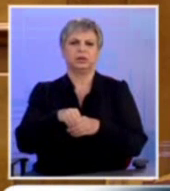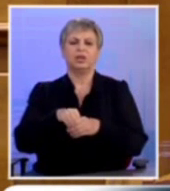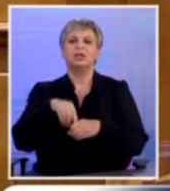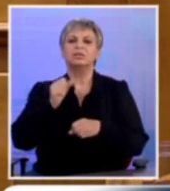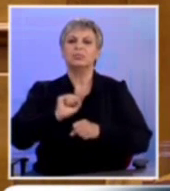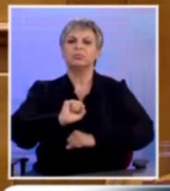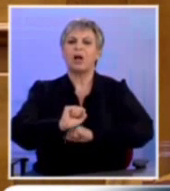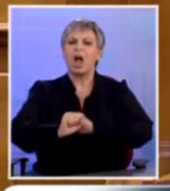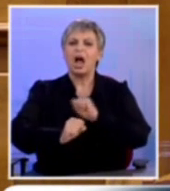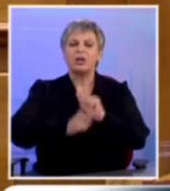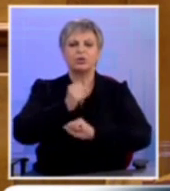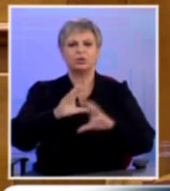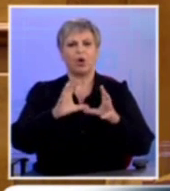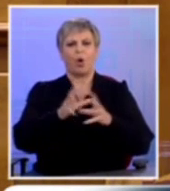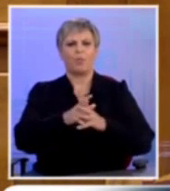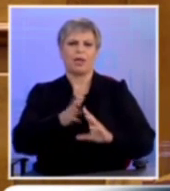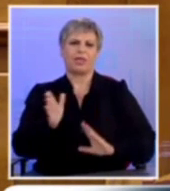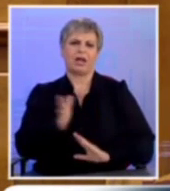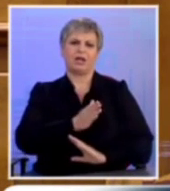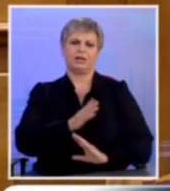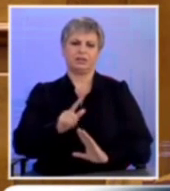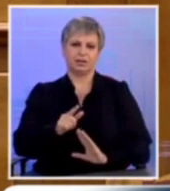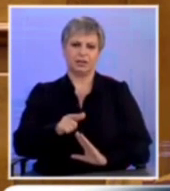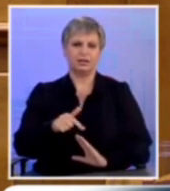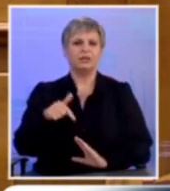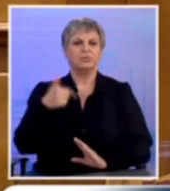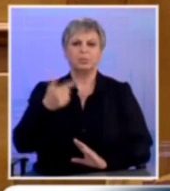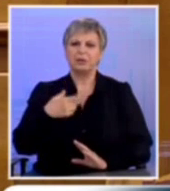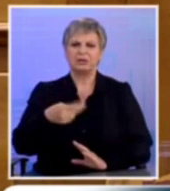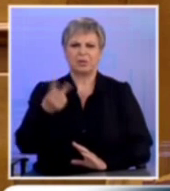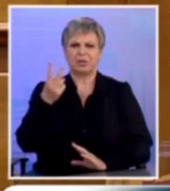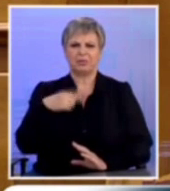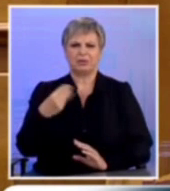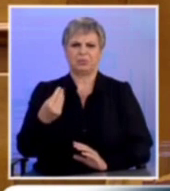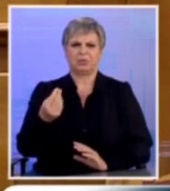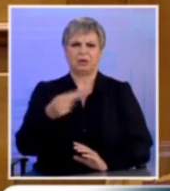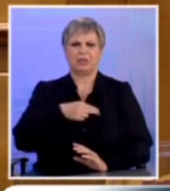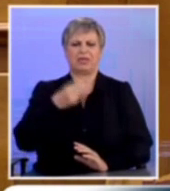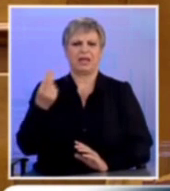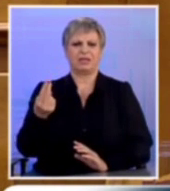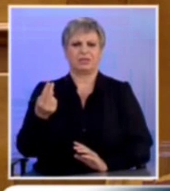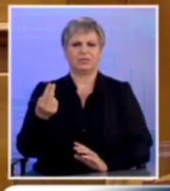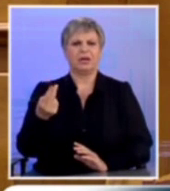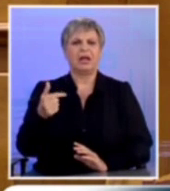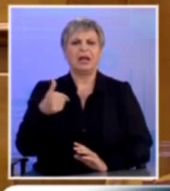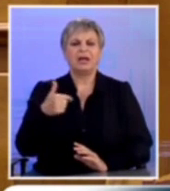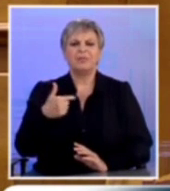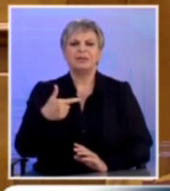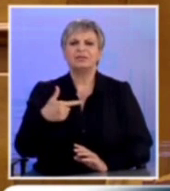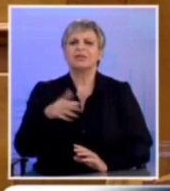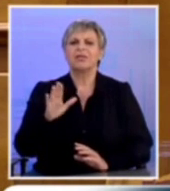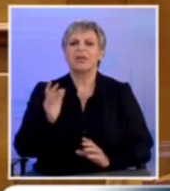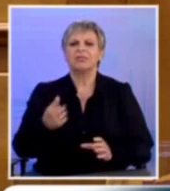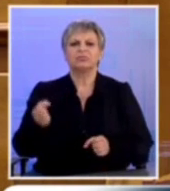αγωνιστικό κίνημα της αριστεράς και δεν έχουμε γίνει γνωστοί μέσα από τη συμμετοχή μας σε